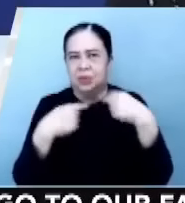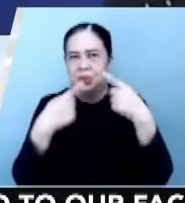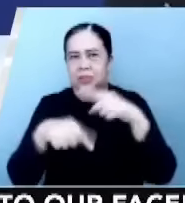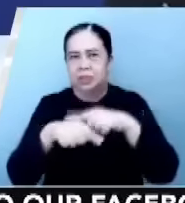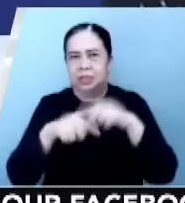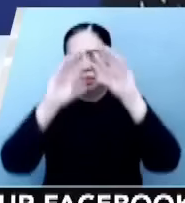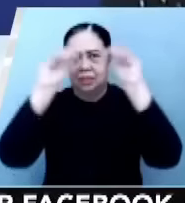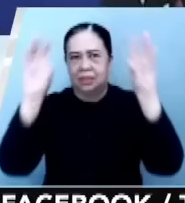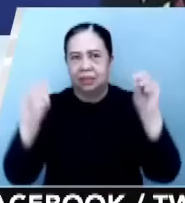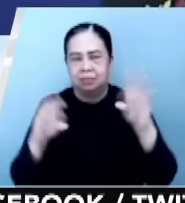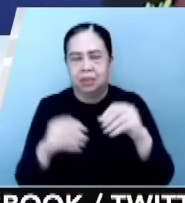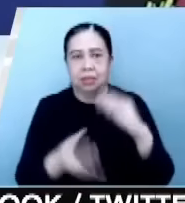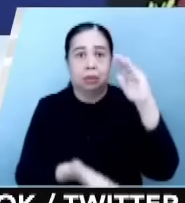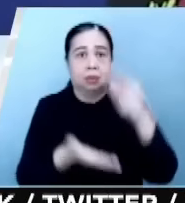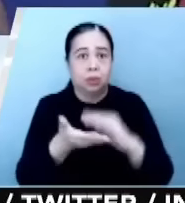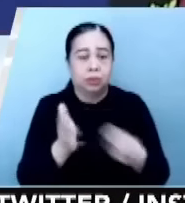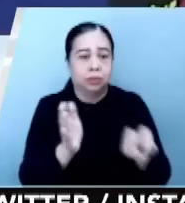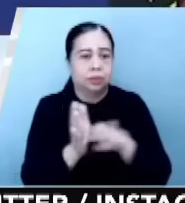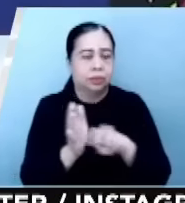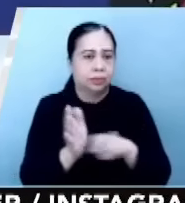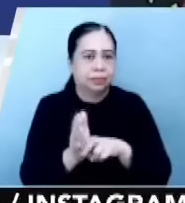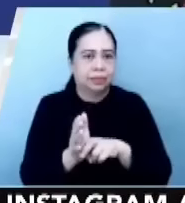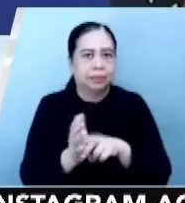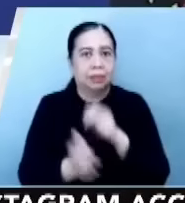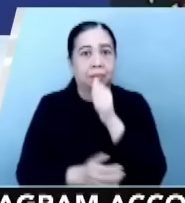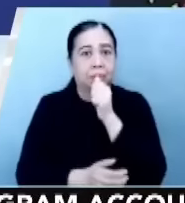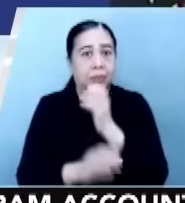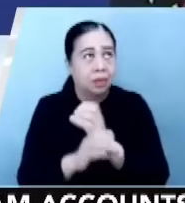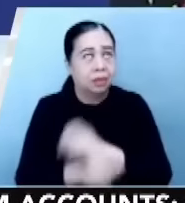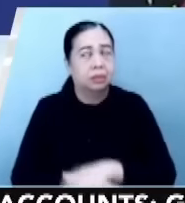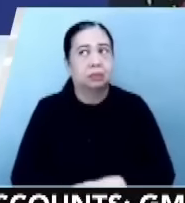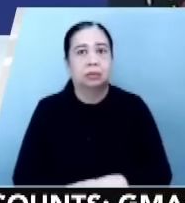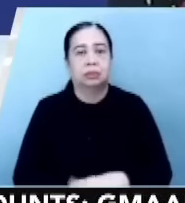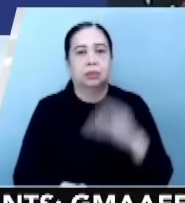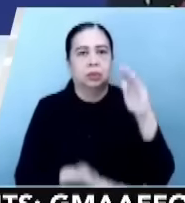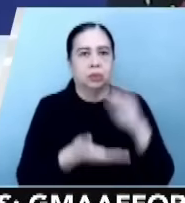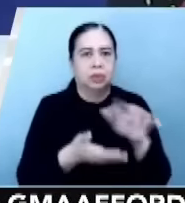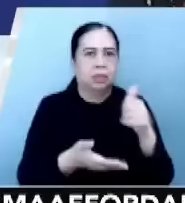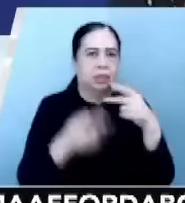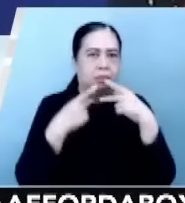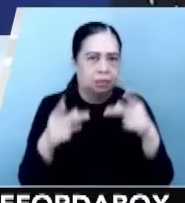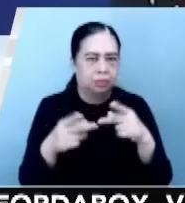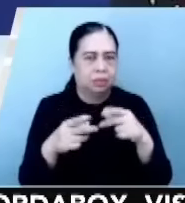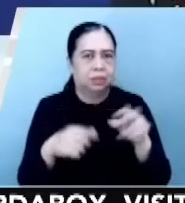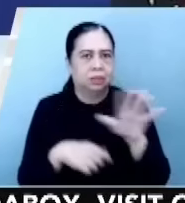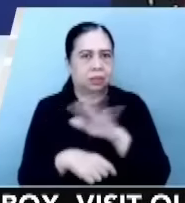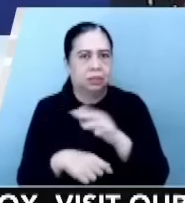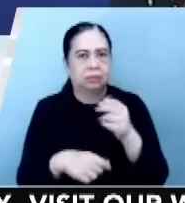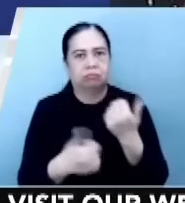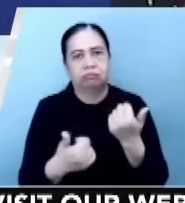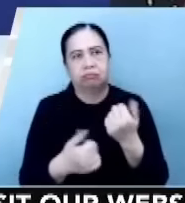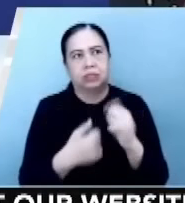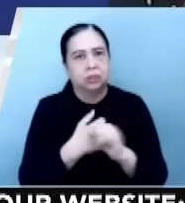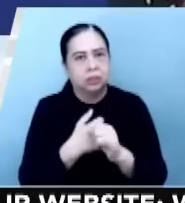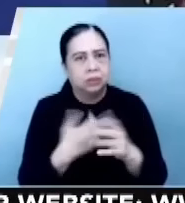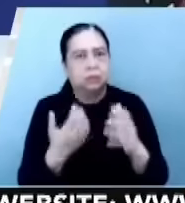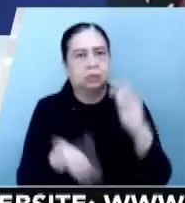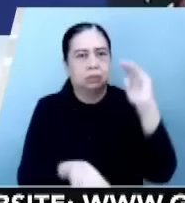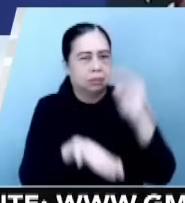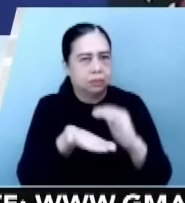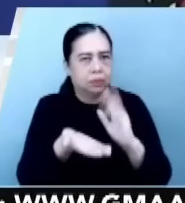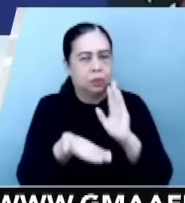sasakay sa private cars and other public utility vehicles, no? So that will really contribute